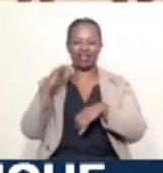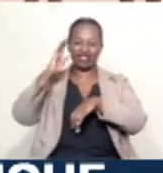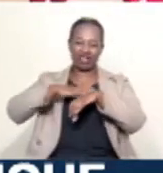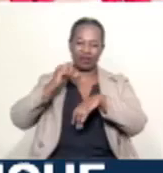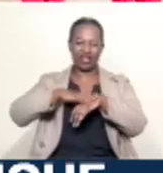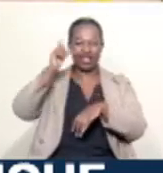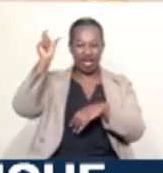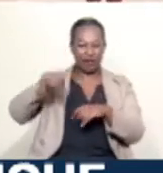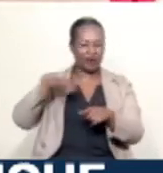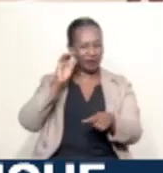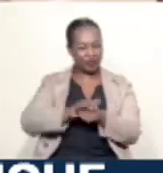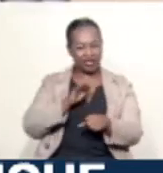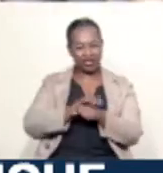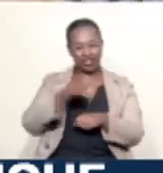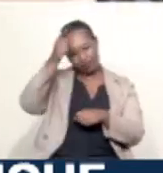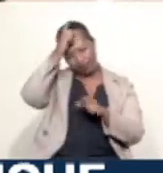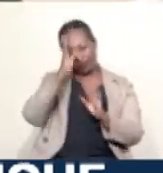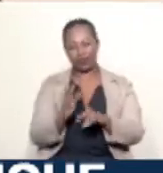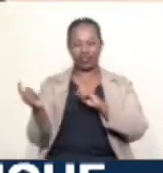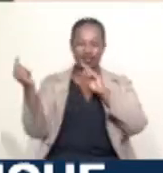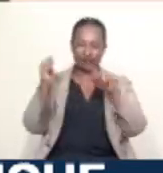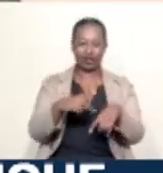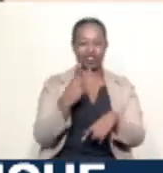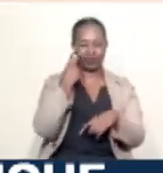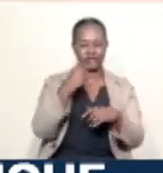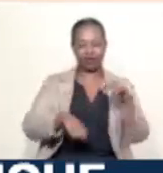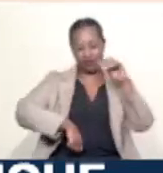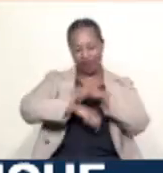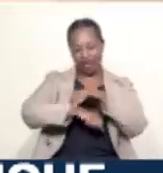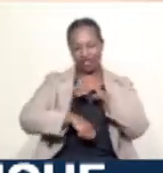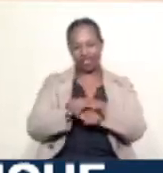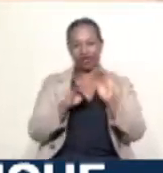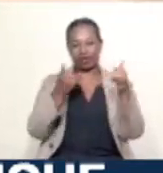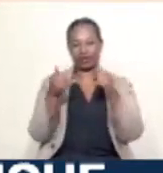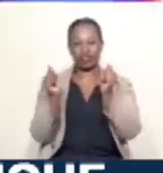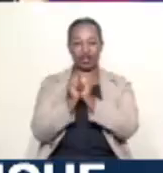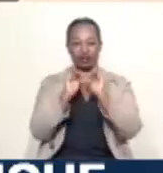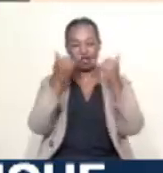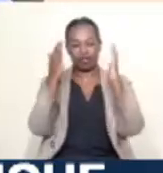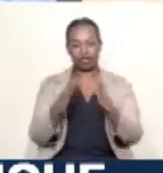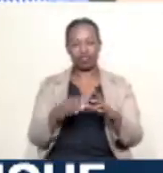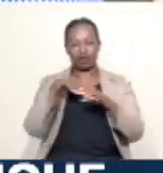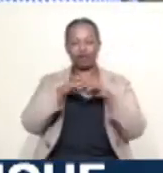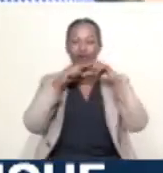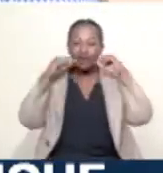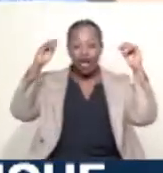ibihumbi n'ibihumbi by'abaturage baje kwirebera match nkingi aho bagiye gukina n'aba bakinnyi baha Mozambique abari